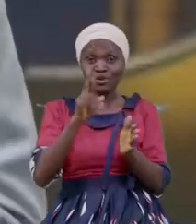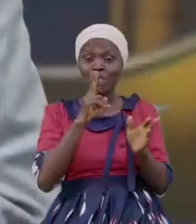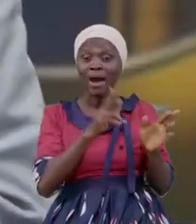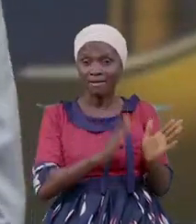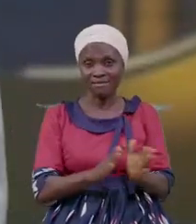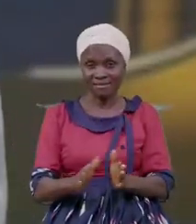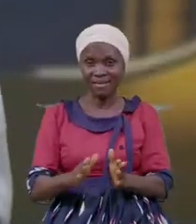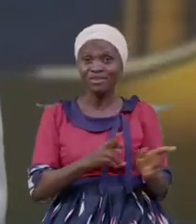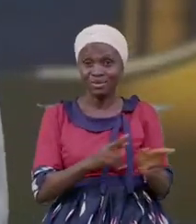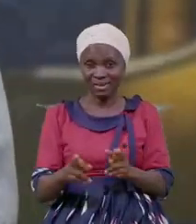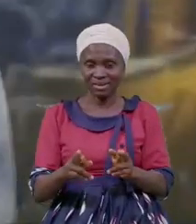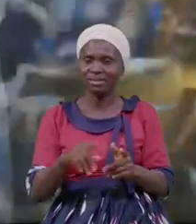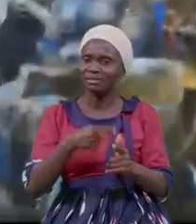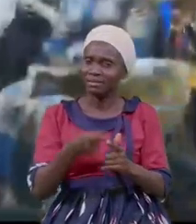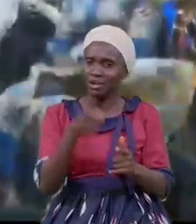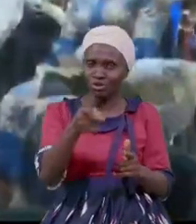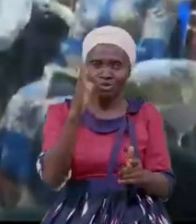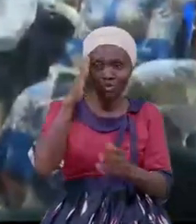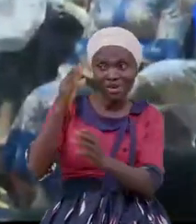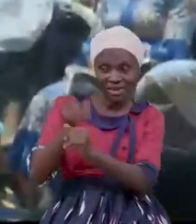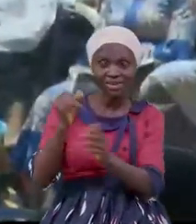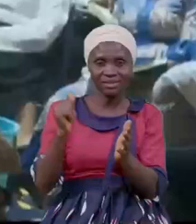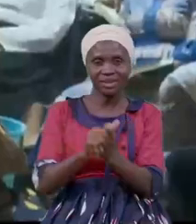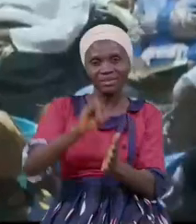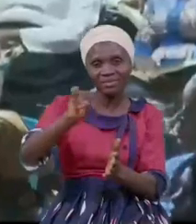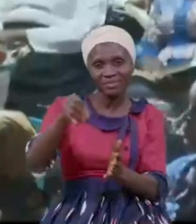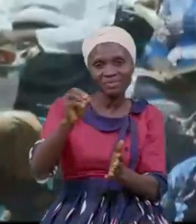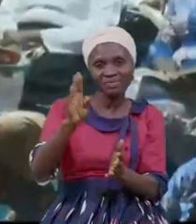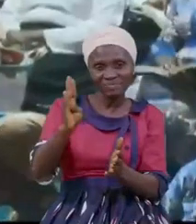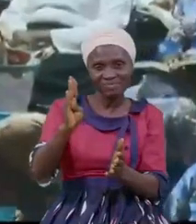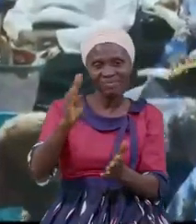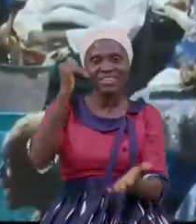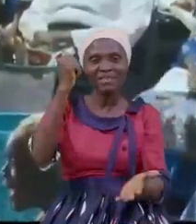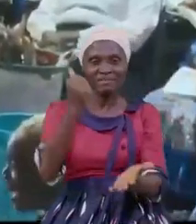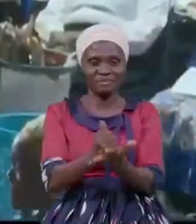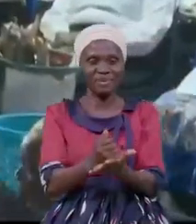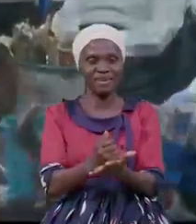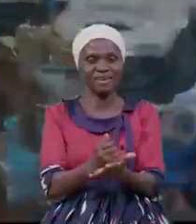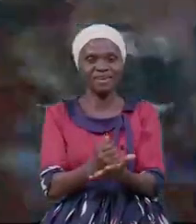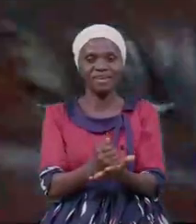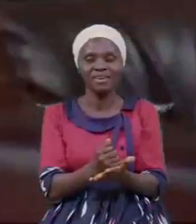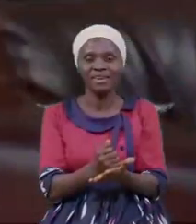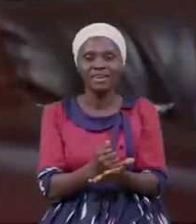préparé tu auras l'emploi donnez-moi un meilleur amen